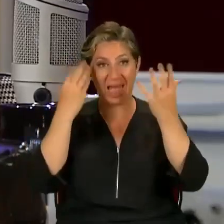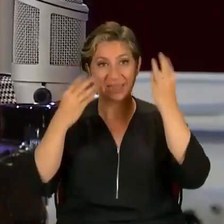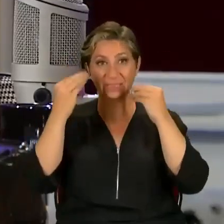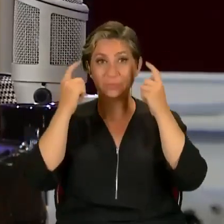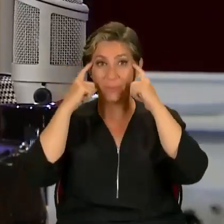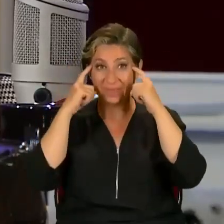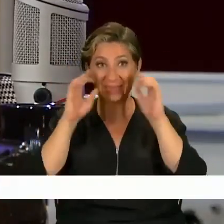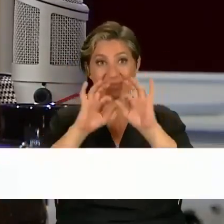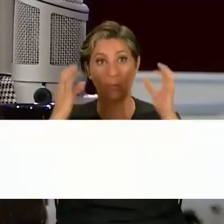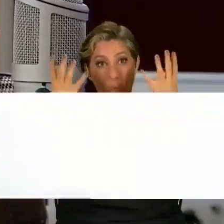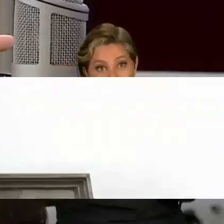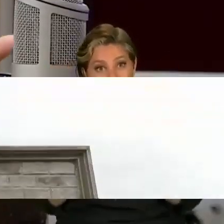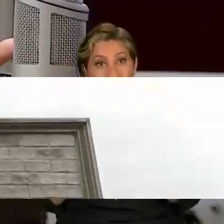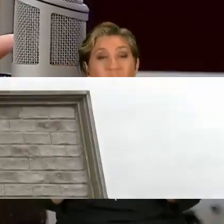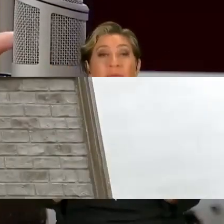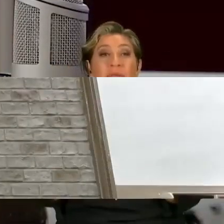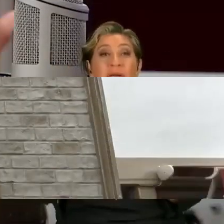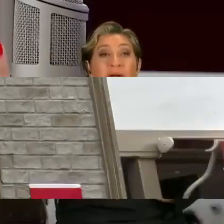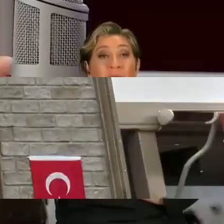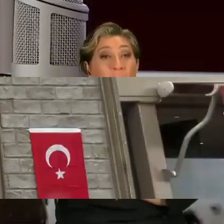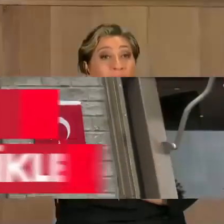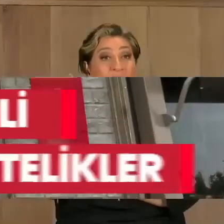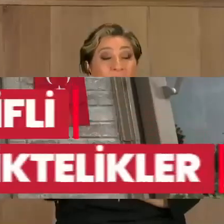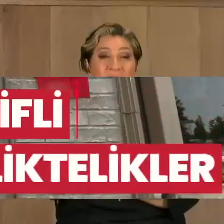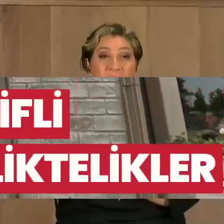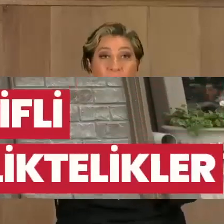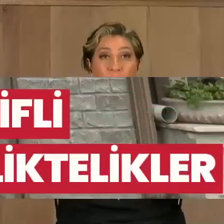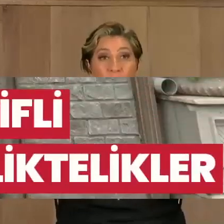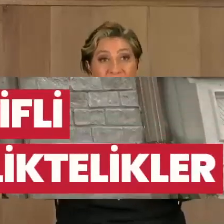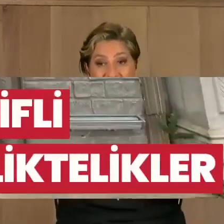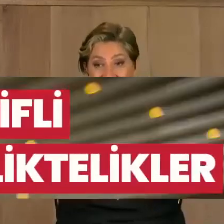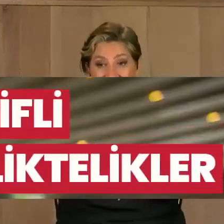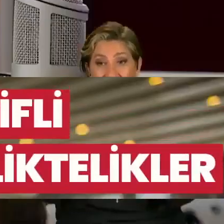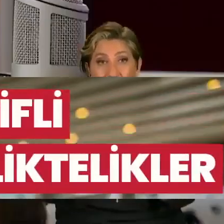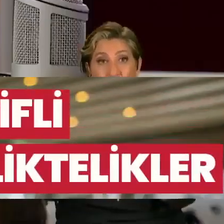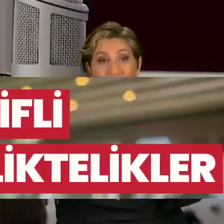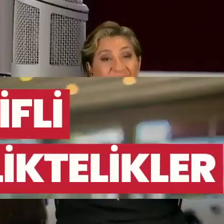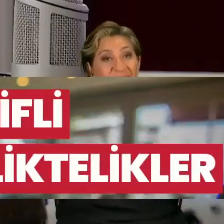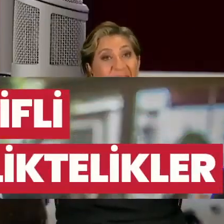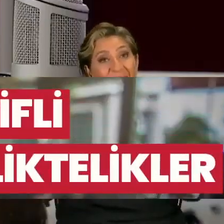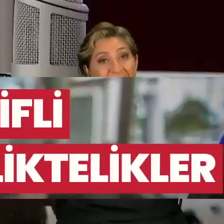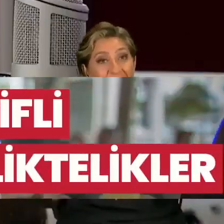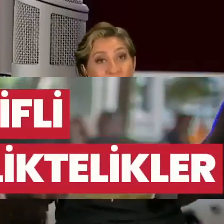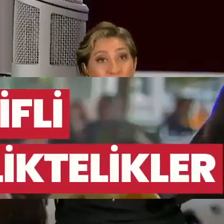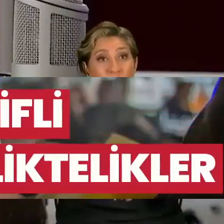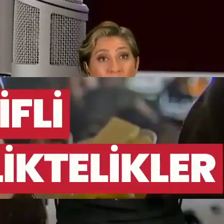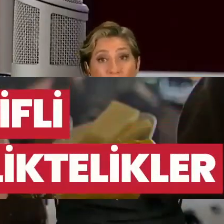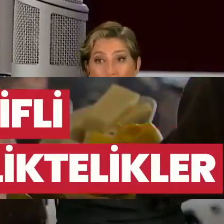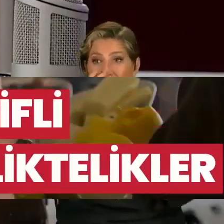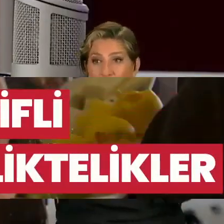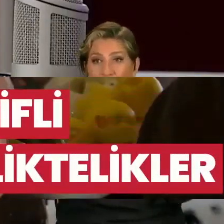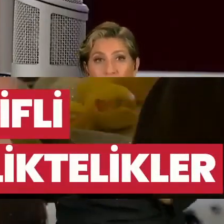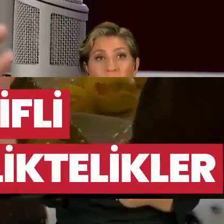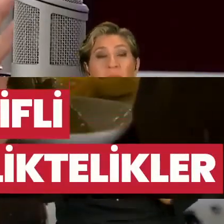anlayış, mantık bir yerine otursun. Yani sıkıntılı bir şey. Mesela sizin programınıza gelirken çok sevinerek geldim. Bu saate kadar